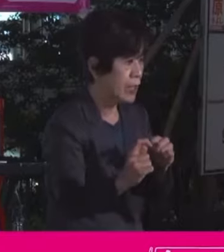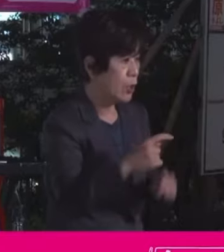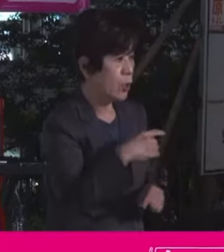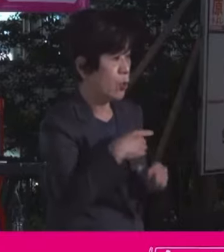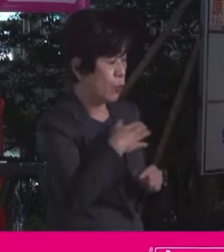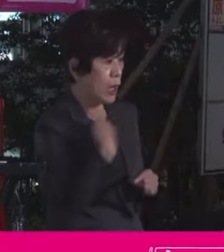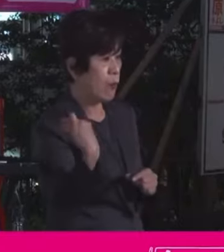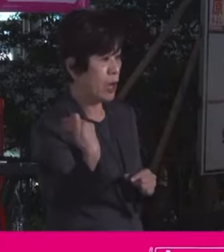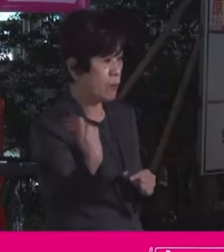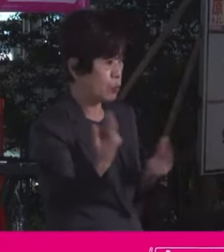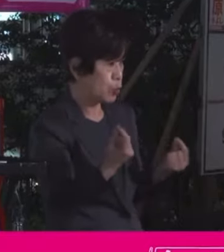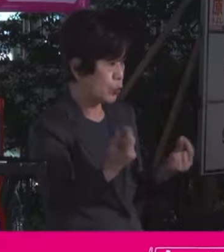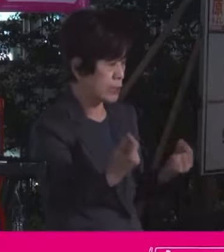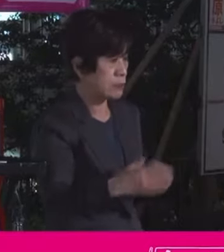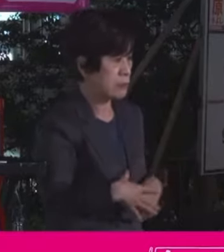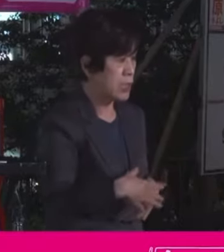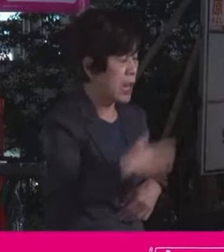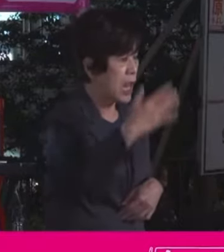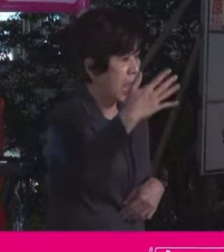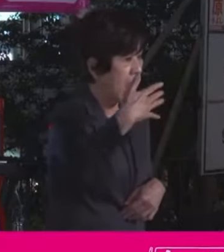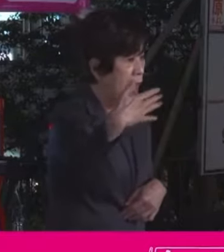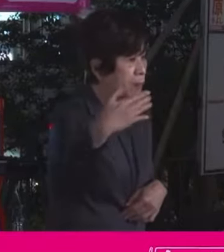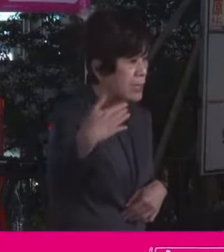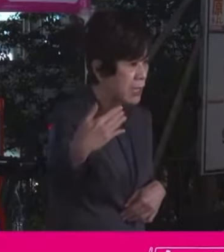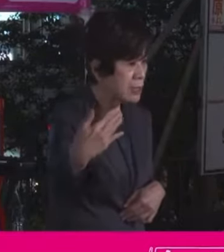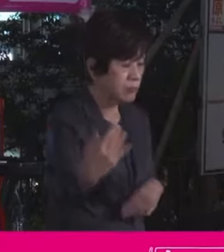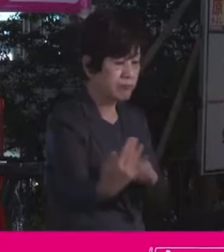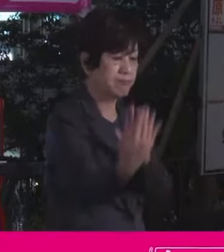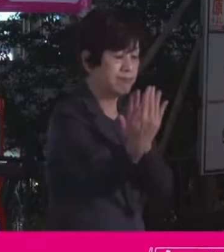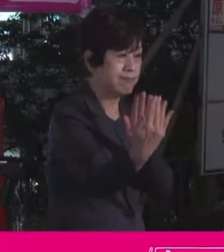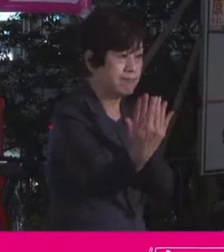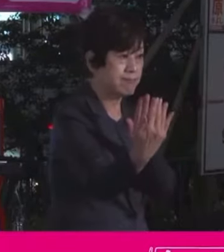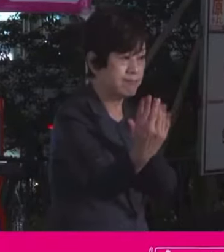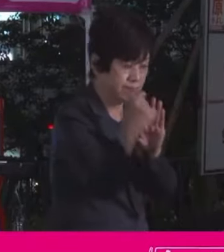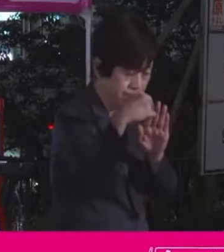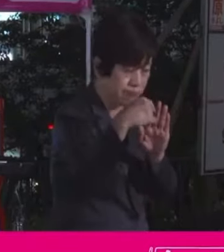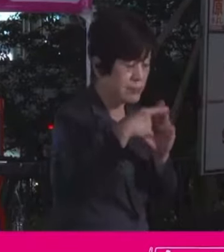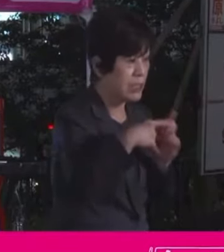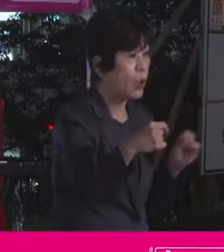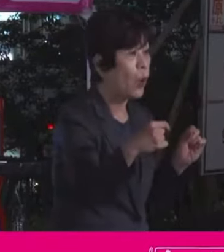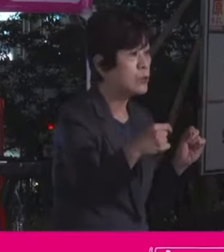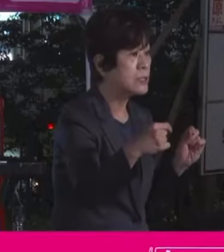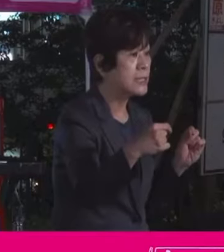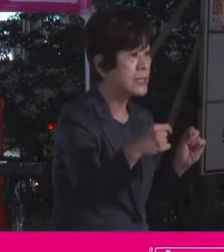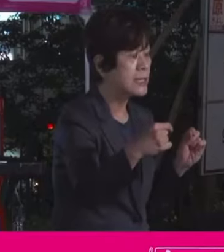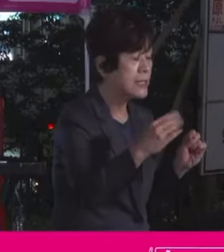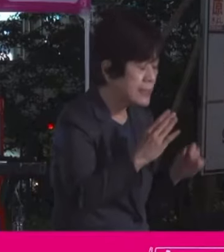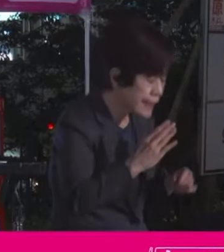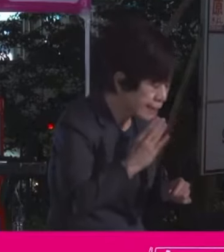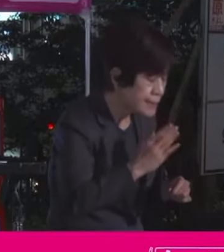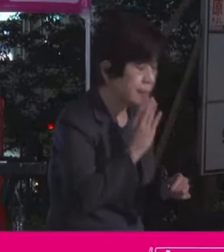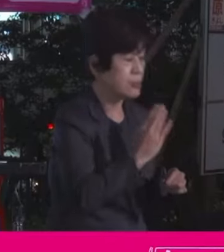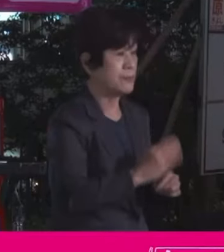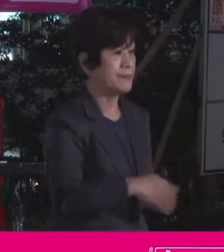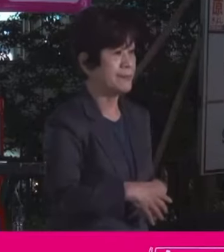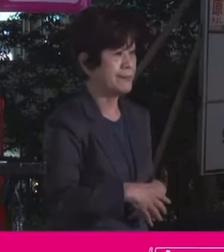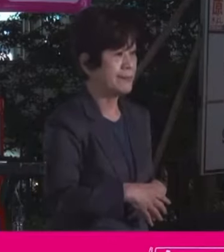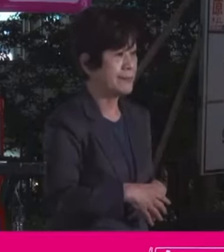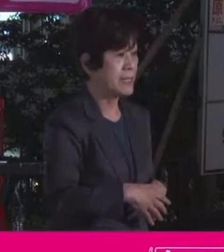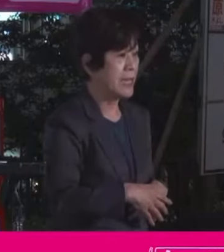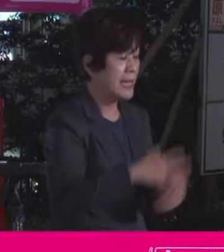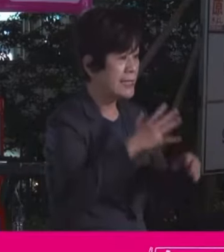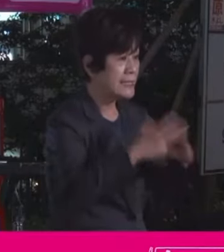ですか。アメリカの仮想敵国の目の前にいる国、現実になりました。だから戦